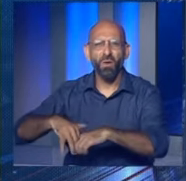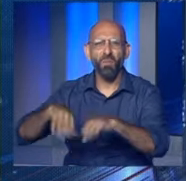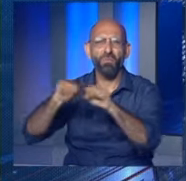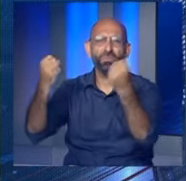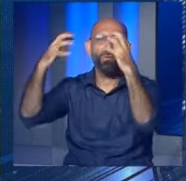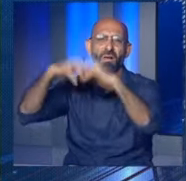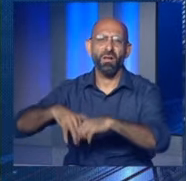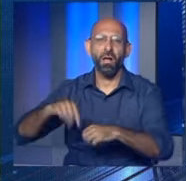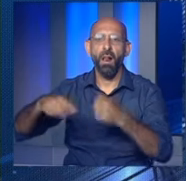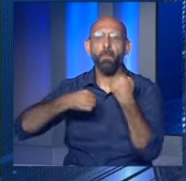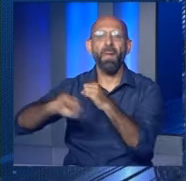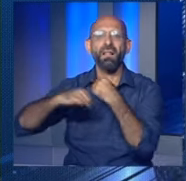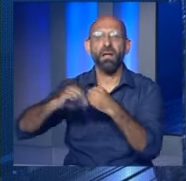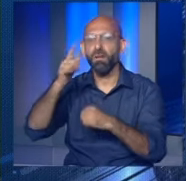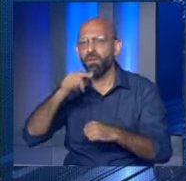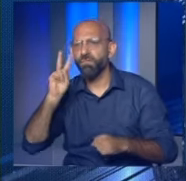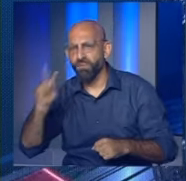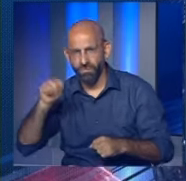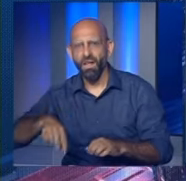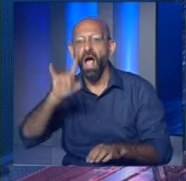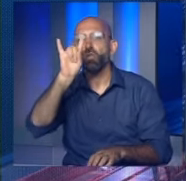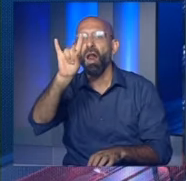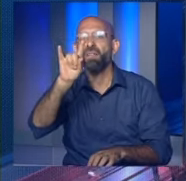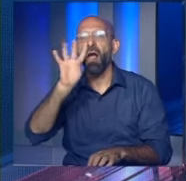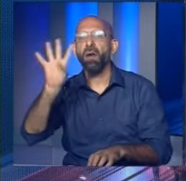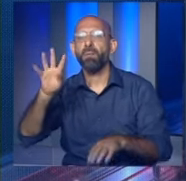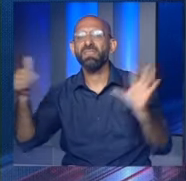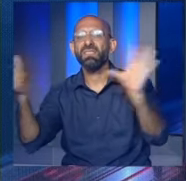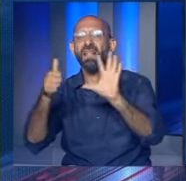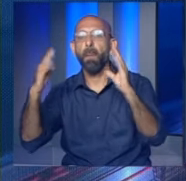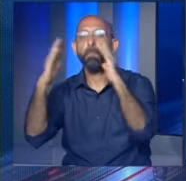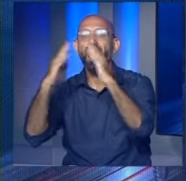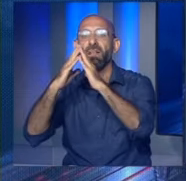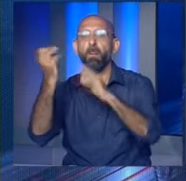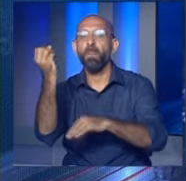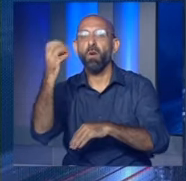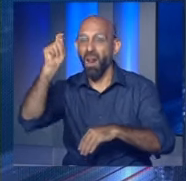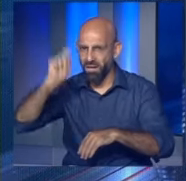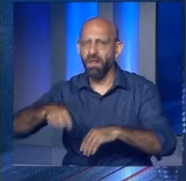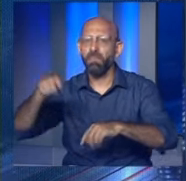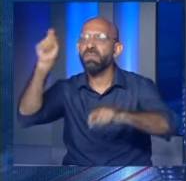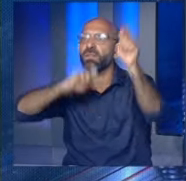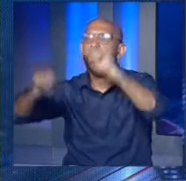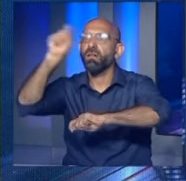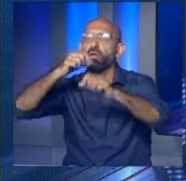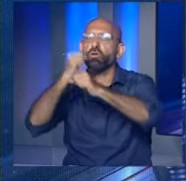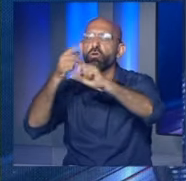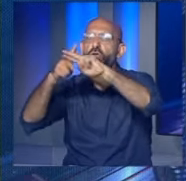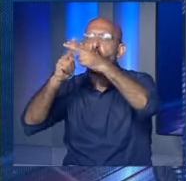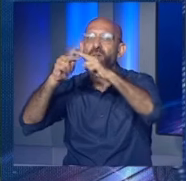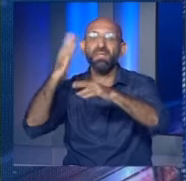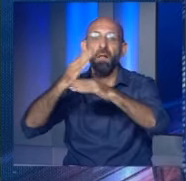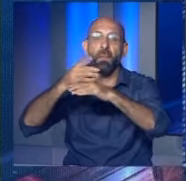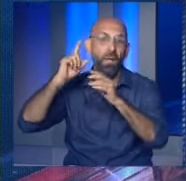بمثابه انذار وتذكير لبلديه بيروت بان هناك اكثر من 10460 مبنى في بيروت يحتاج